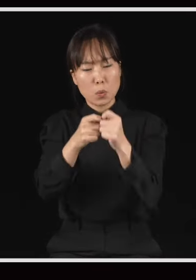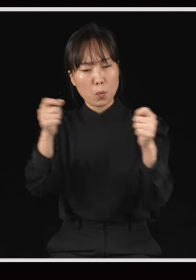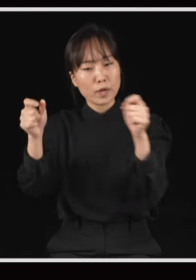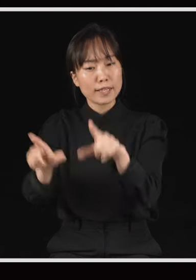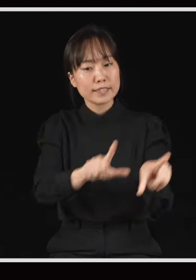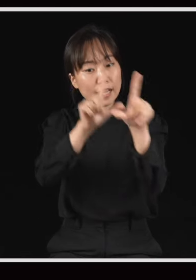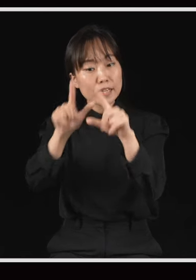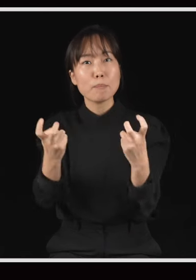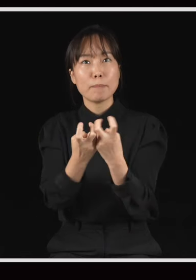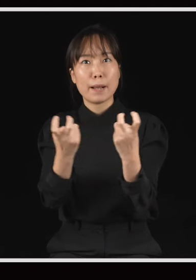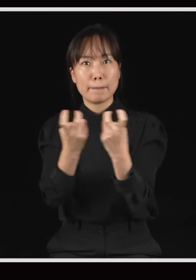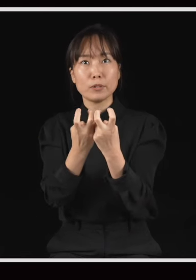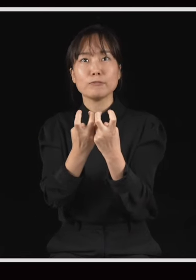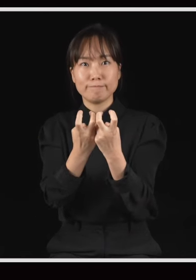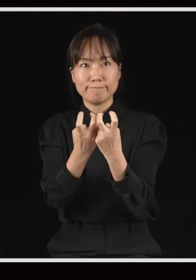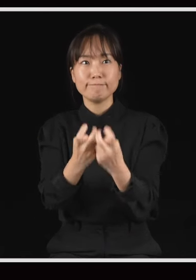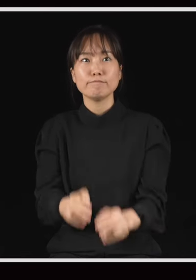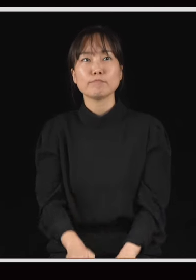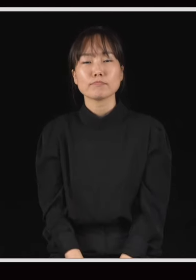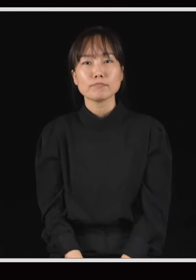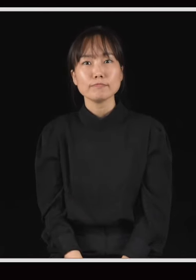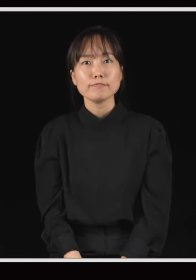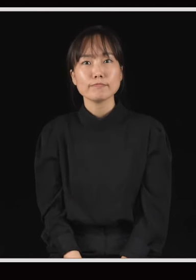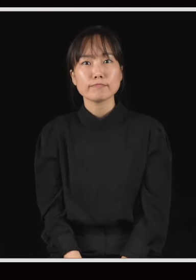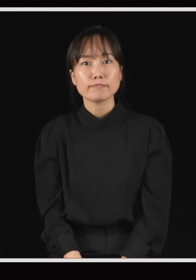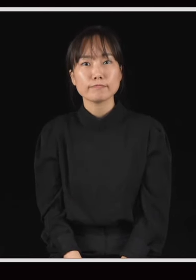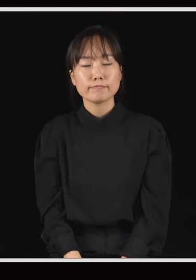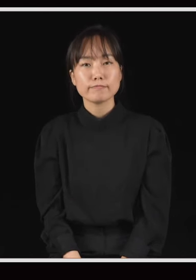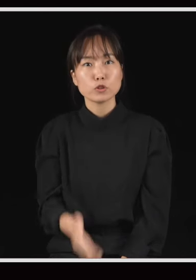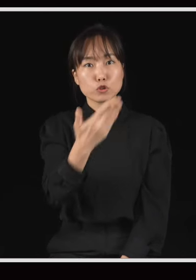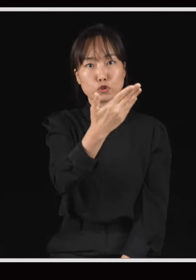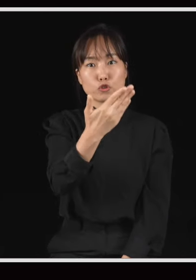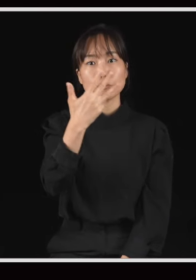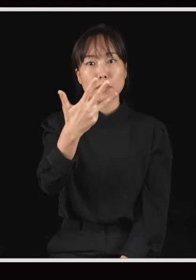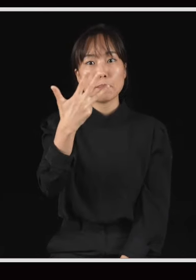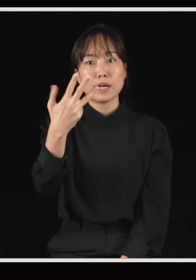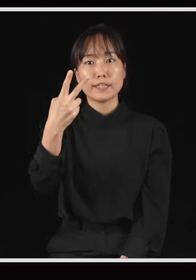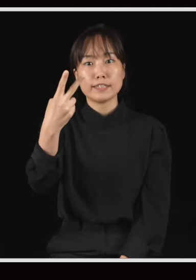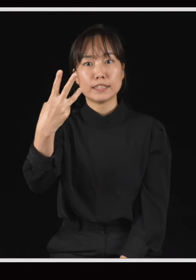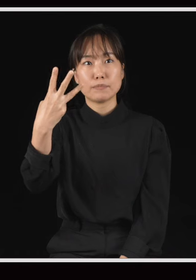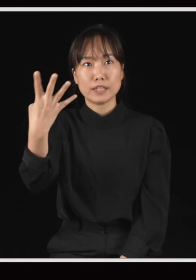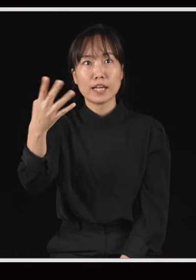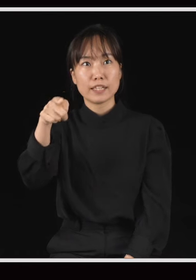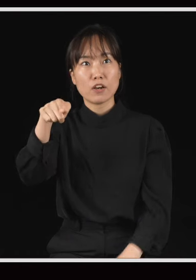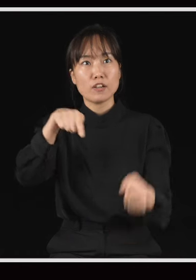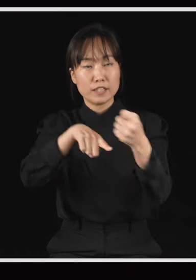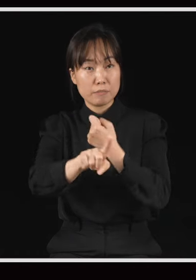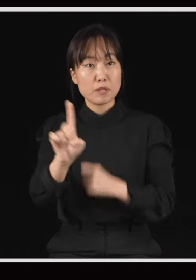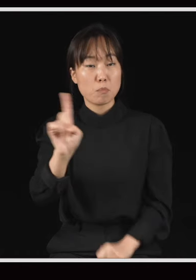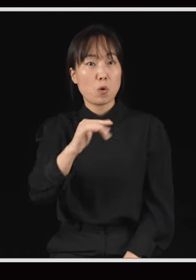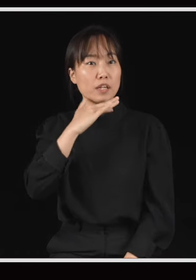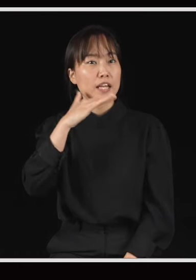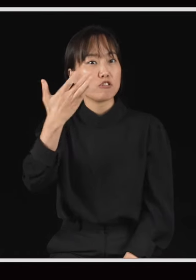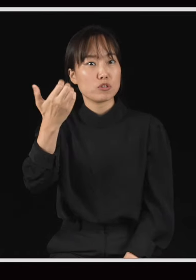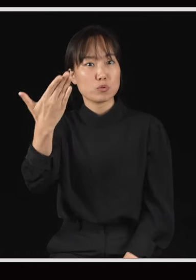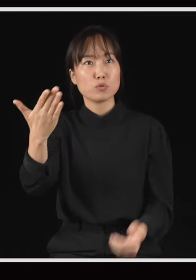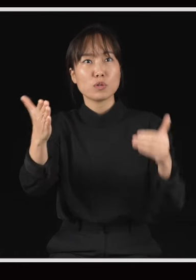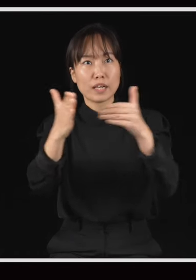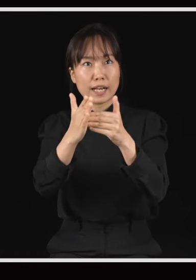시간 돌봄 요구 없이 사는 방법이기도 합니다. 그러니까 9988 234라는 개념 자체가 99세까지 팔팔하게